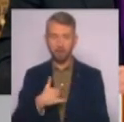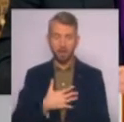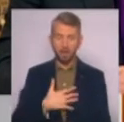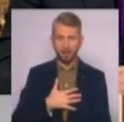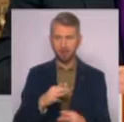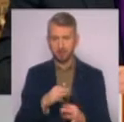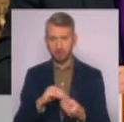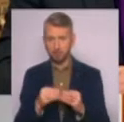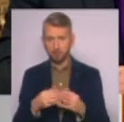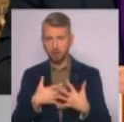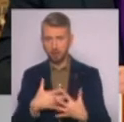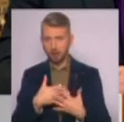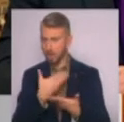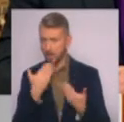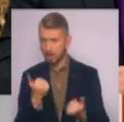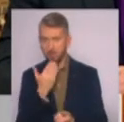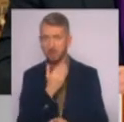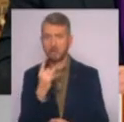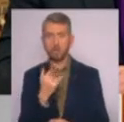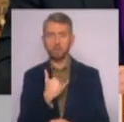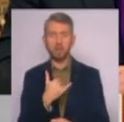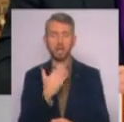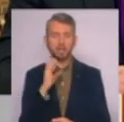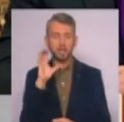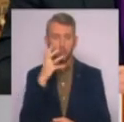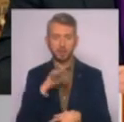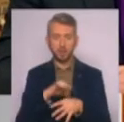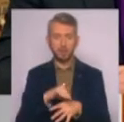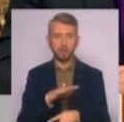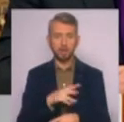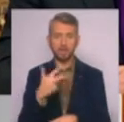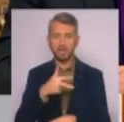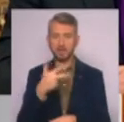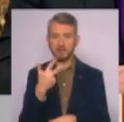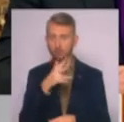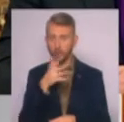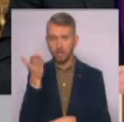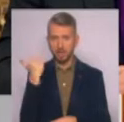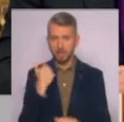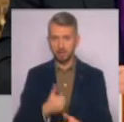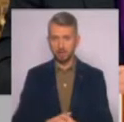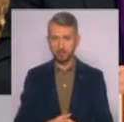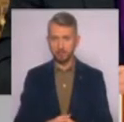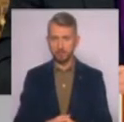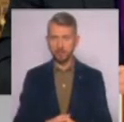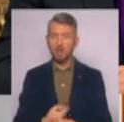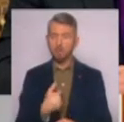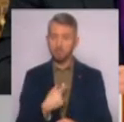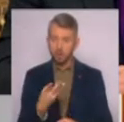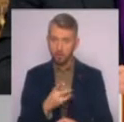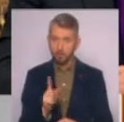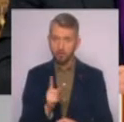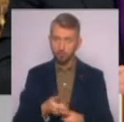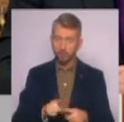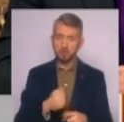ніяких проблем з диханням. Останній раз у мене серйозне заболівання було 33 роки назад. Мені треба щось з